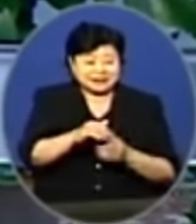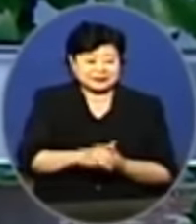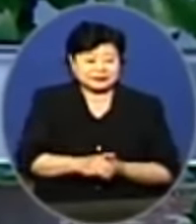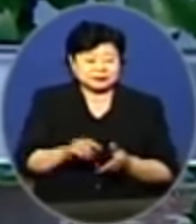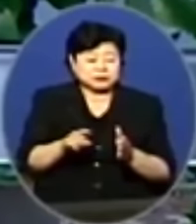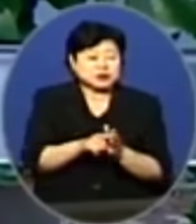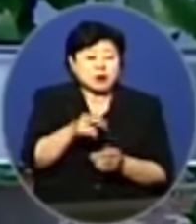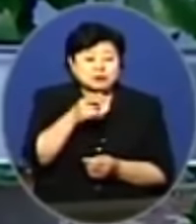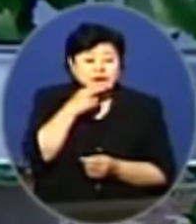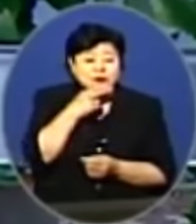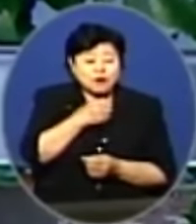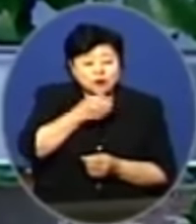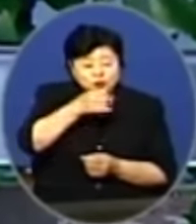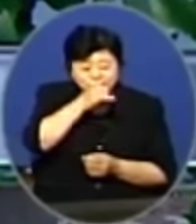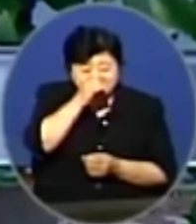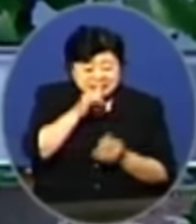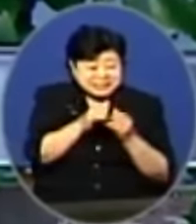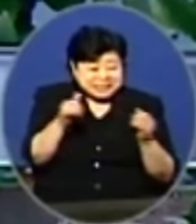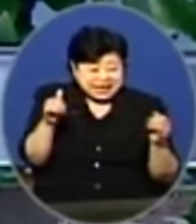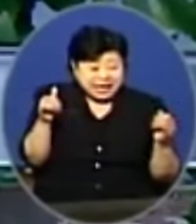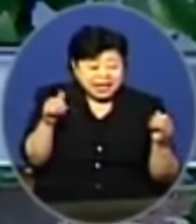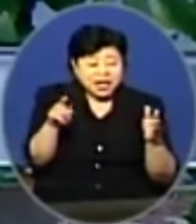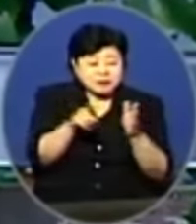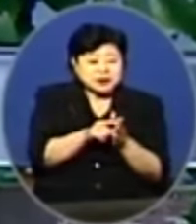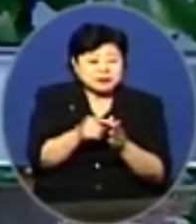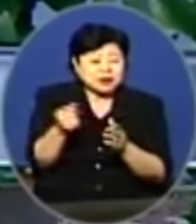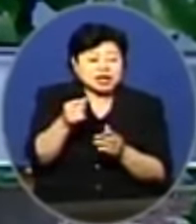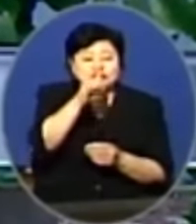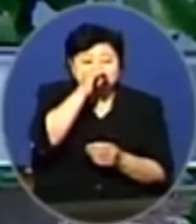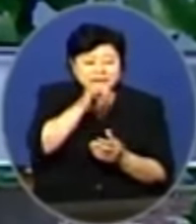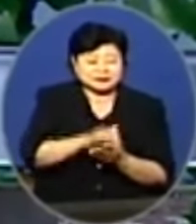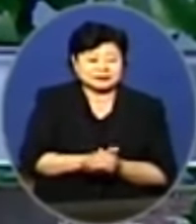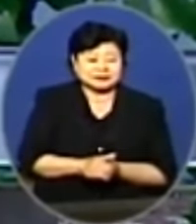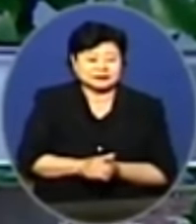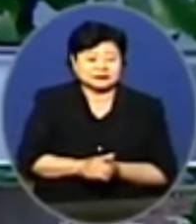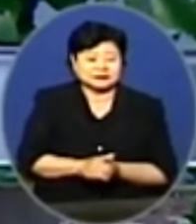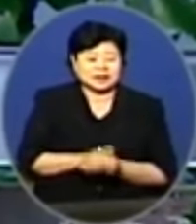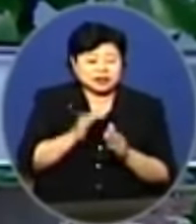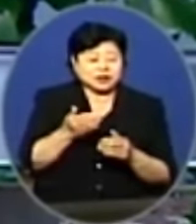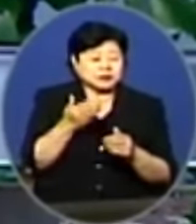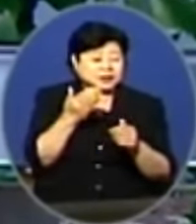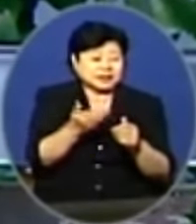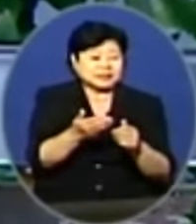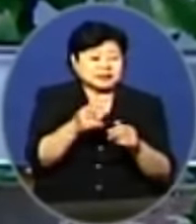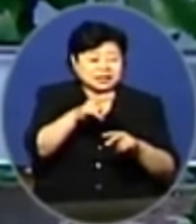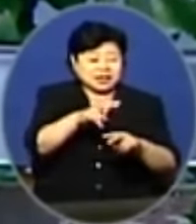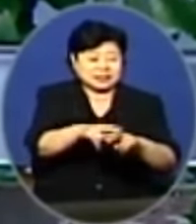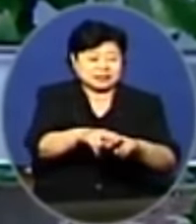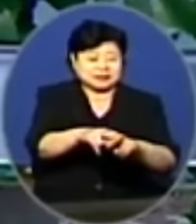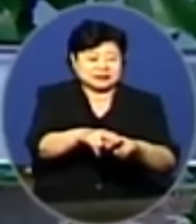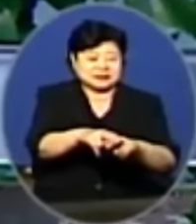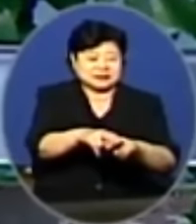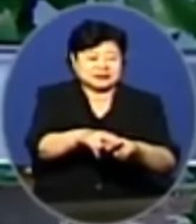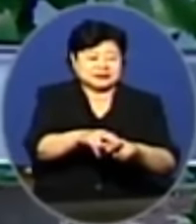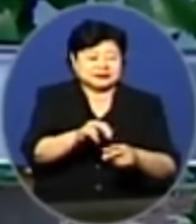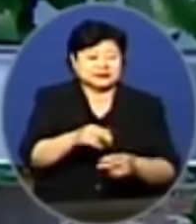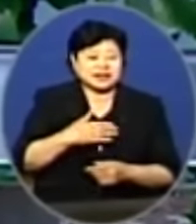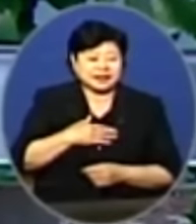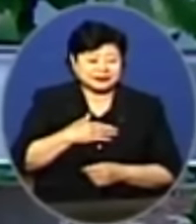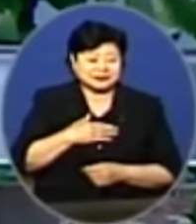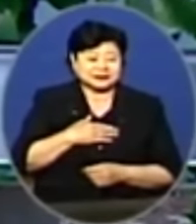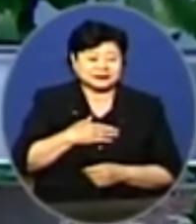없습니다. 꿈이 있는 백성은 믿음도 가지고 있는 것입니다. 오늘 여러분께서 이 자리에 앉아 계시지만